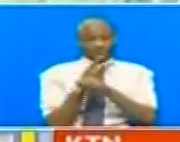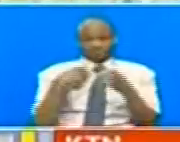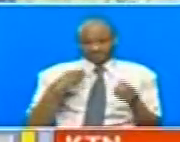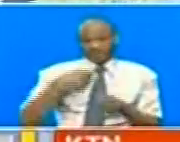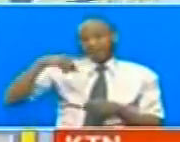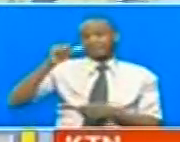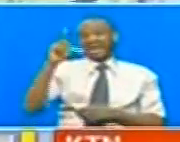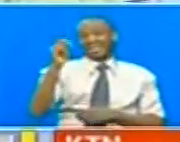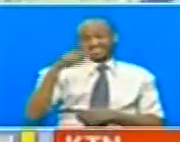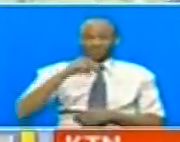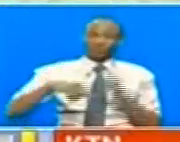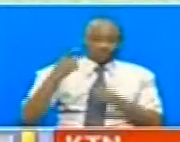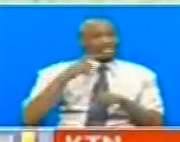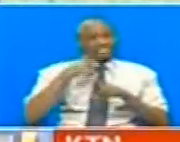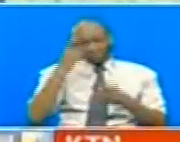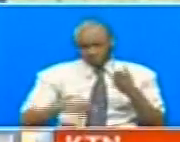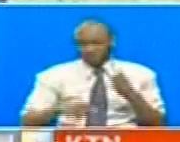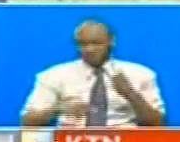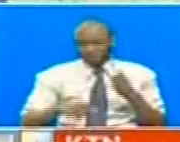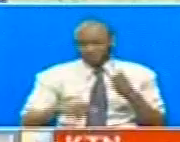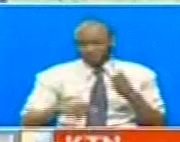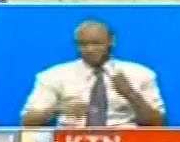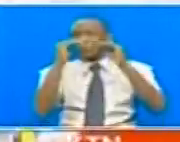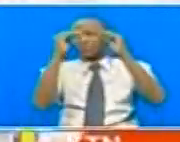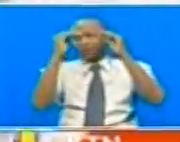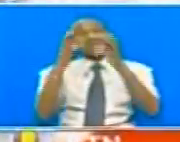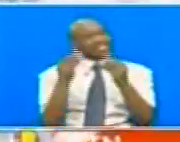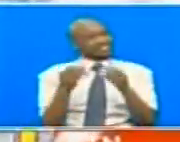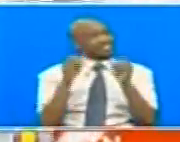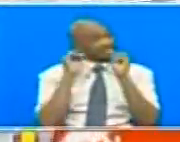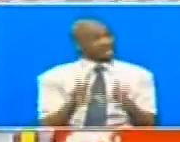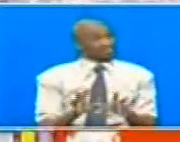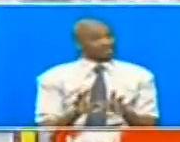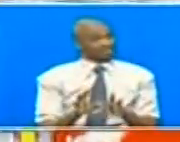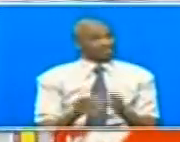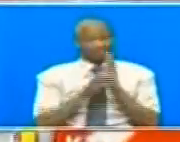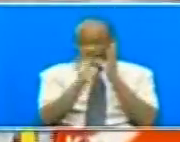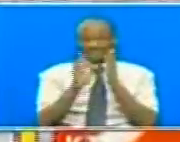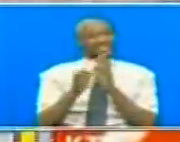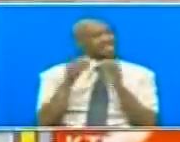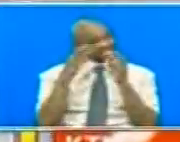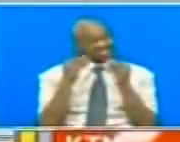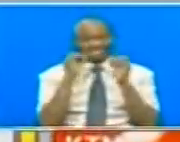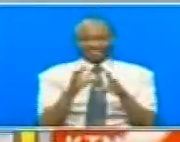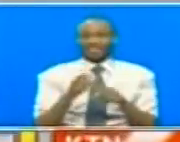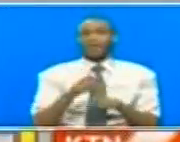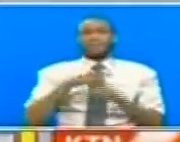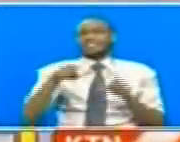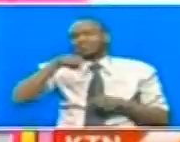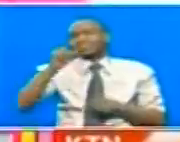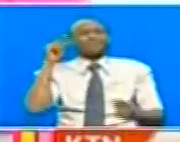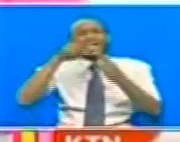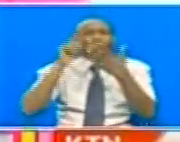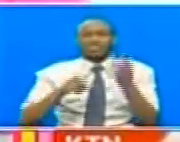haijakuwa rahisi kupanda ngazi na kuwa mwanariadha wa kutajika katika safu ya mbio za marathon. Na je, ana lengo lipi jijini